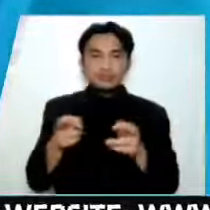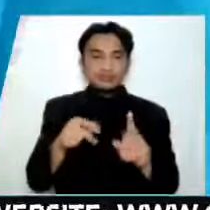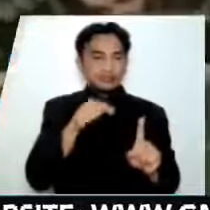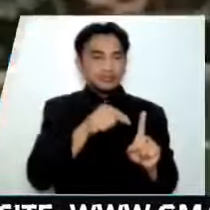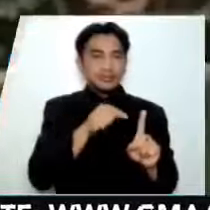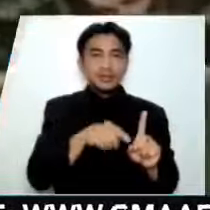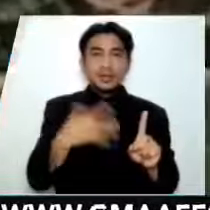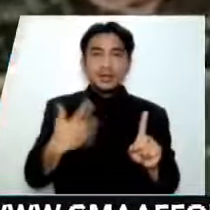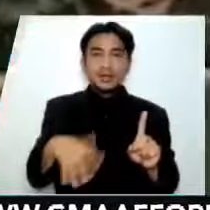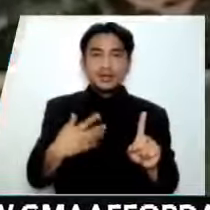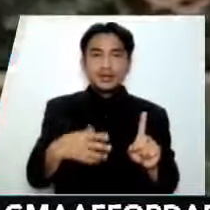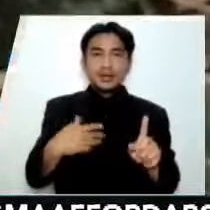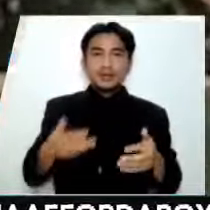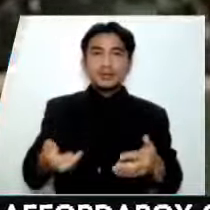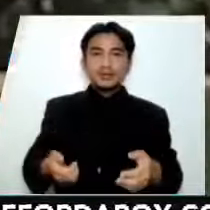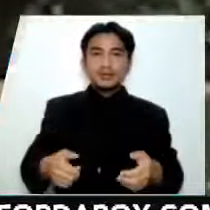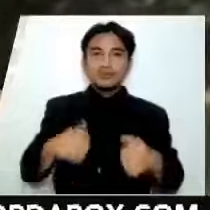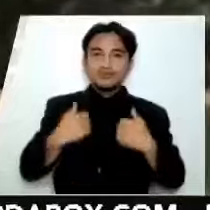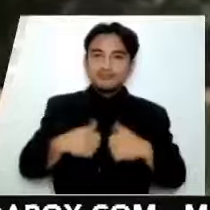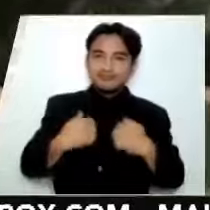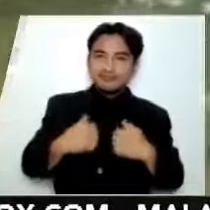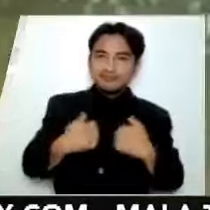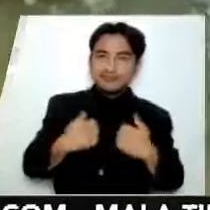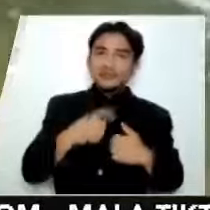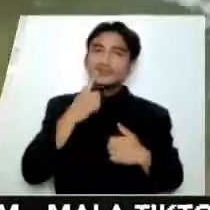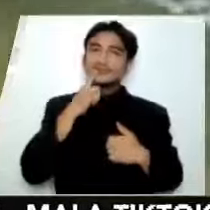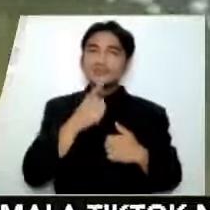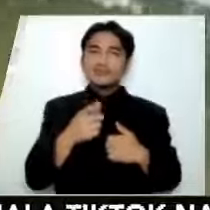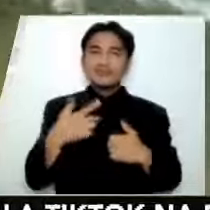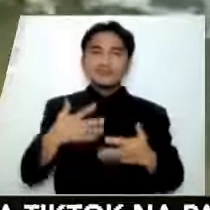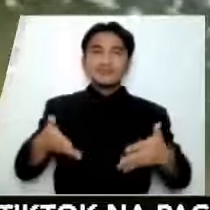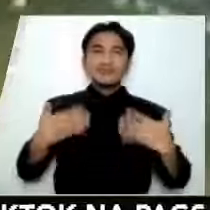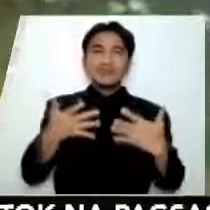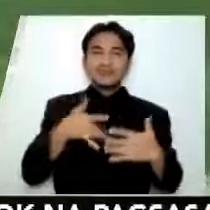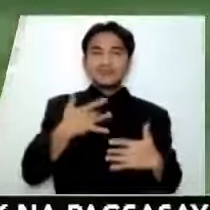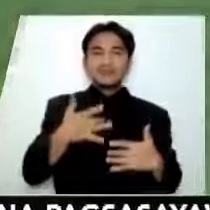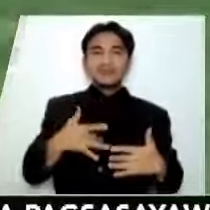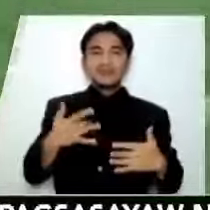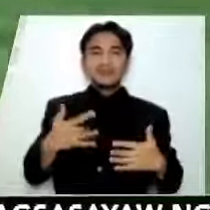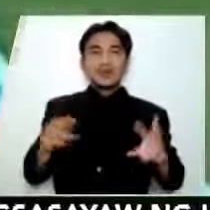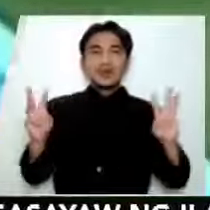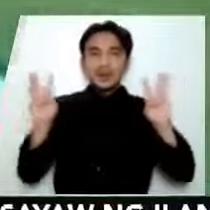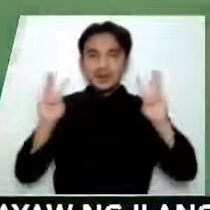ang pisaw sa ilog na talaga namang nakakawaw.